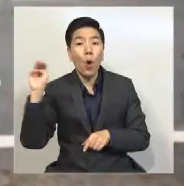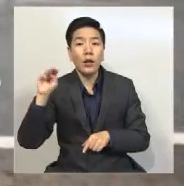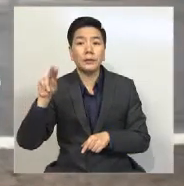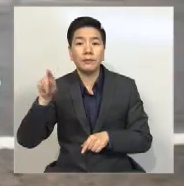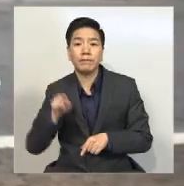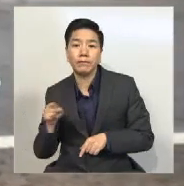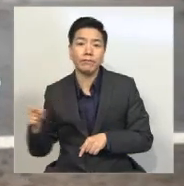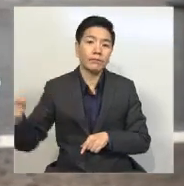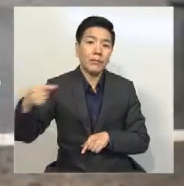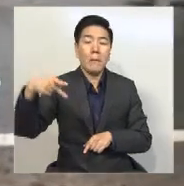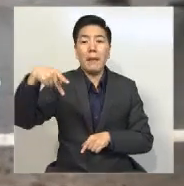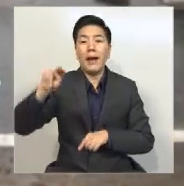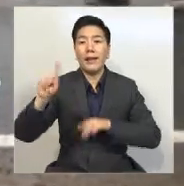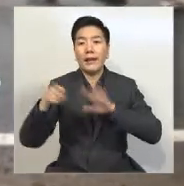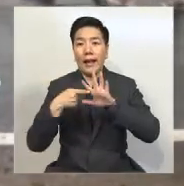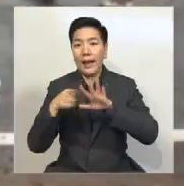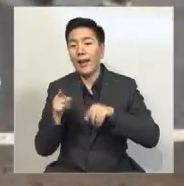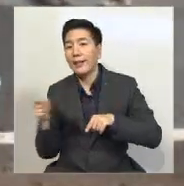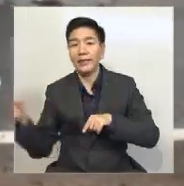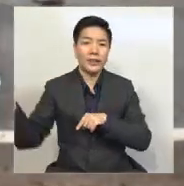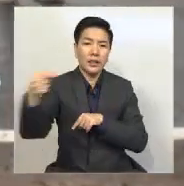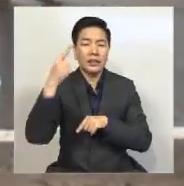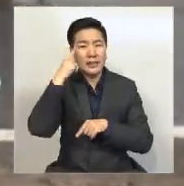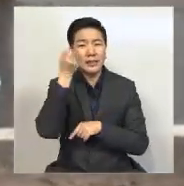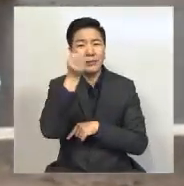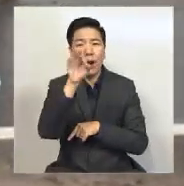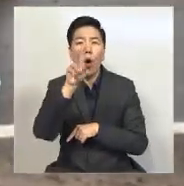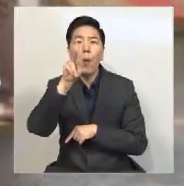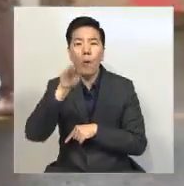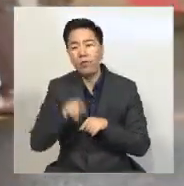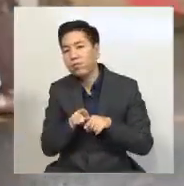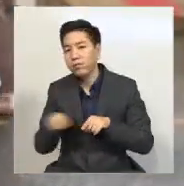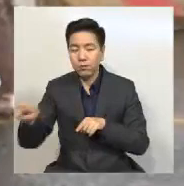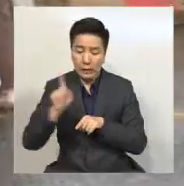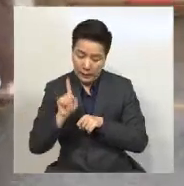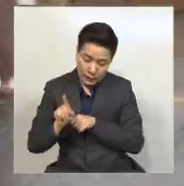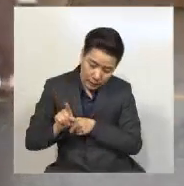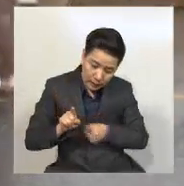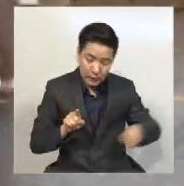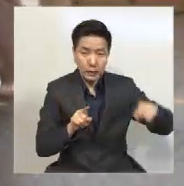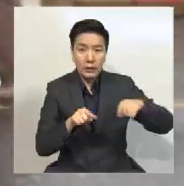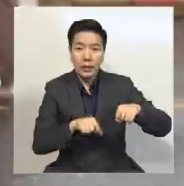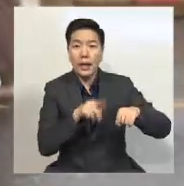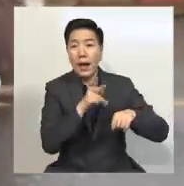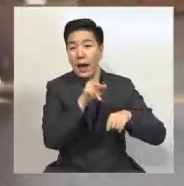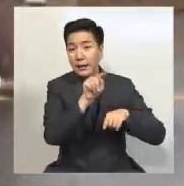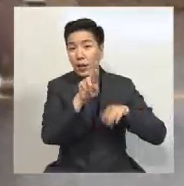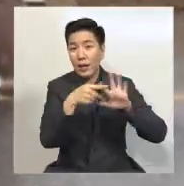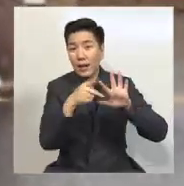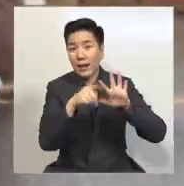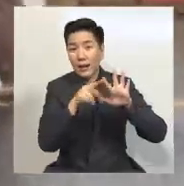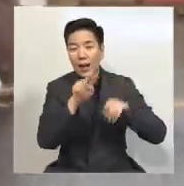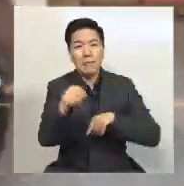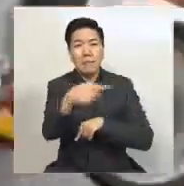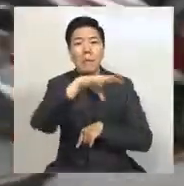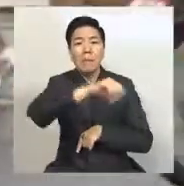ลัดเข้าสู่อำเภอพนาและเข้าสู่อำเภอตะการพิภพระยะทาง19กิโลเมตรครับหรืออีกเส้นทางหนึ่งใช้เส้นทางอำเภอตะการพิภพออกไปทางอำเภอศรีเ